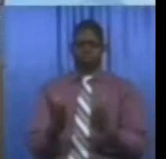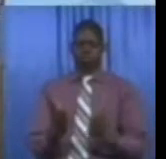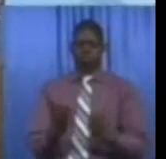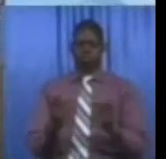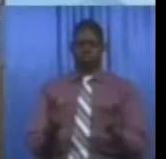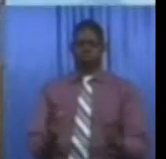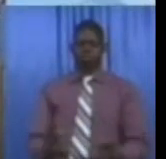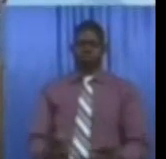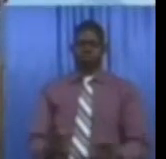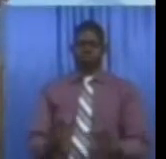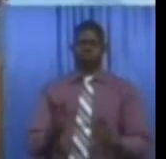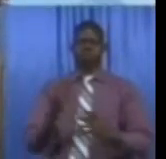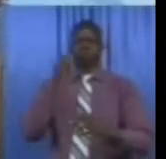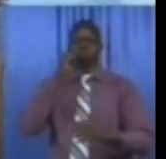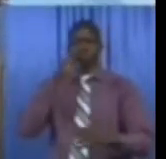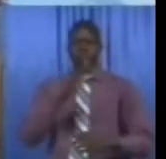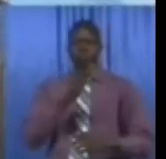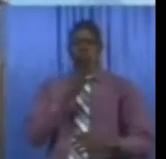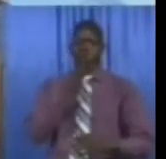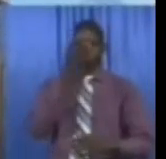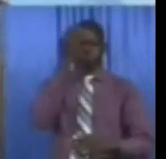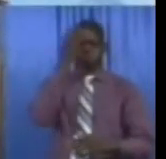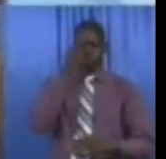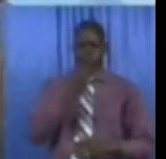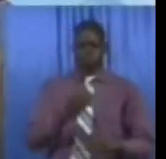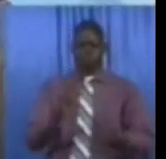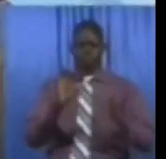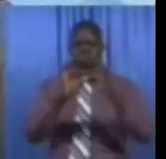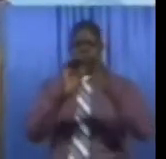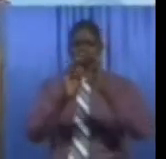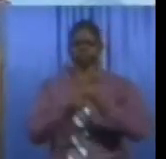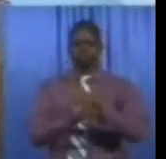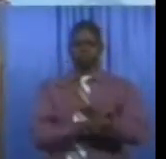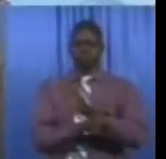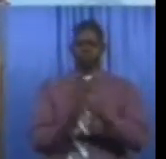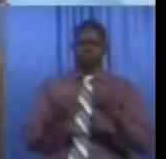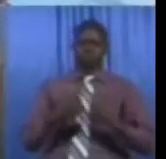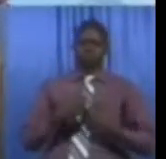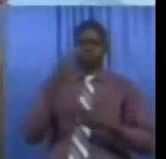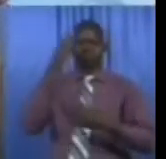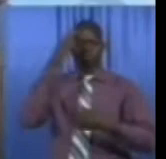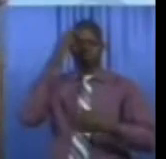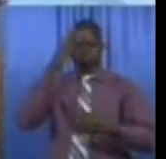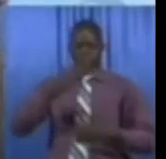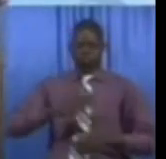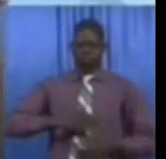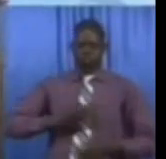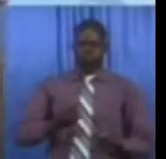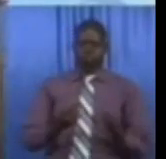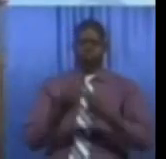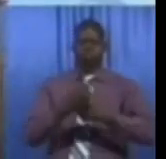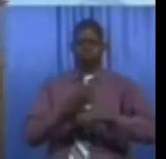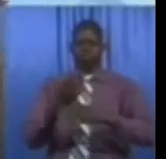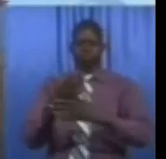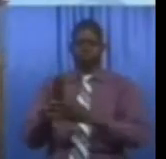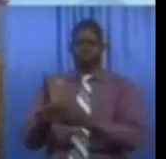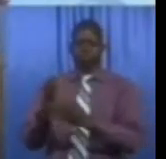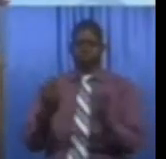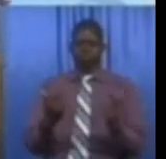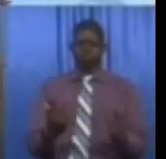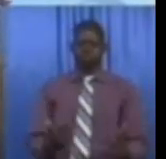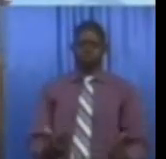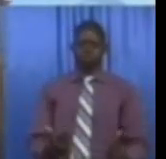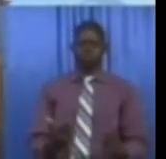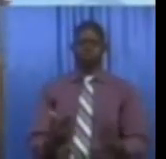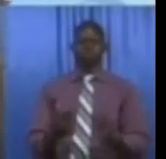présent, les filles mères et les orphelins de Boulmiougou ont des raisons de se réjouir. Une journée de partage dans la localité